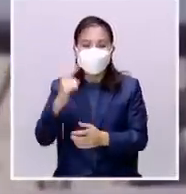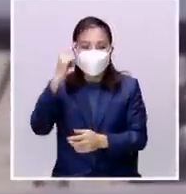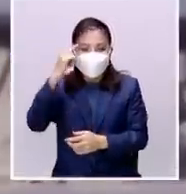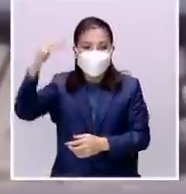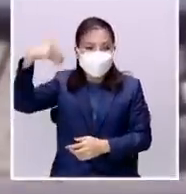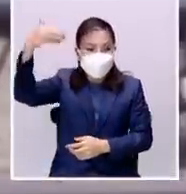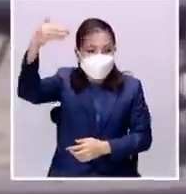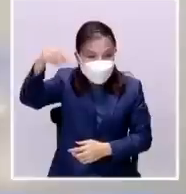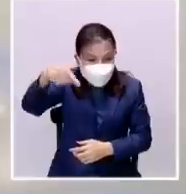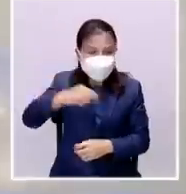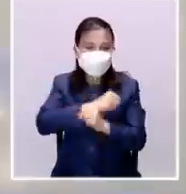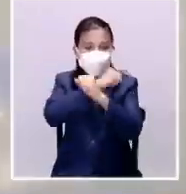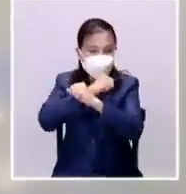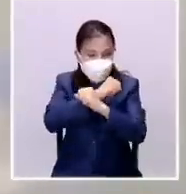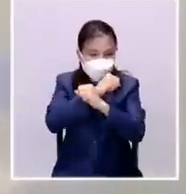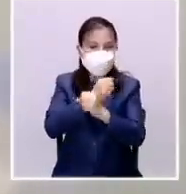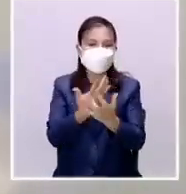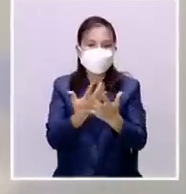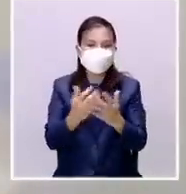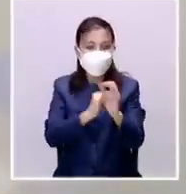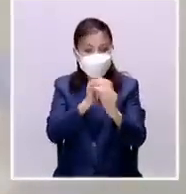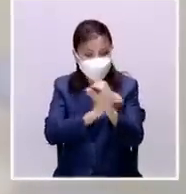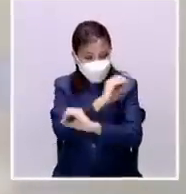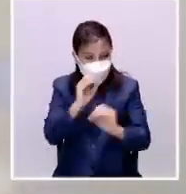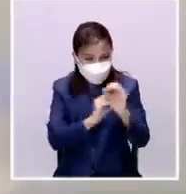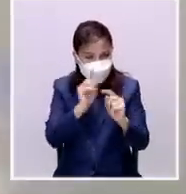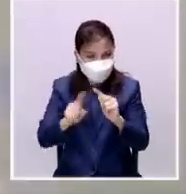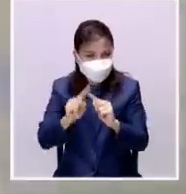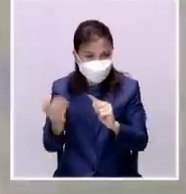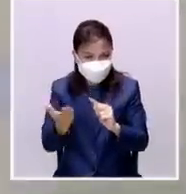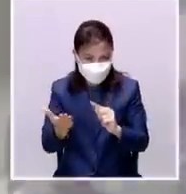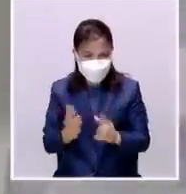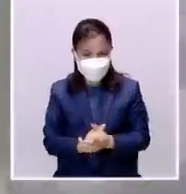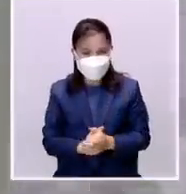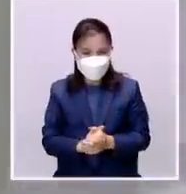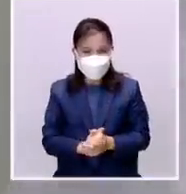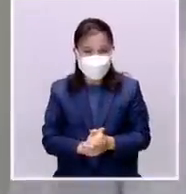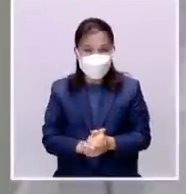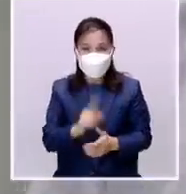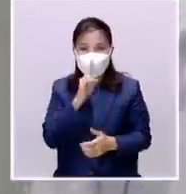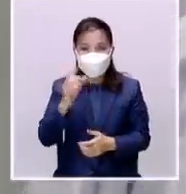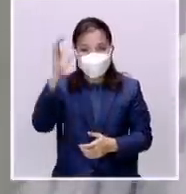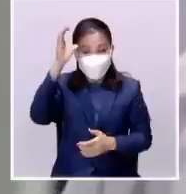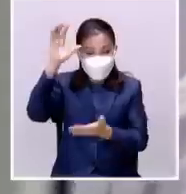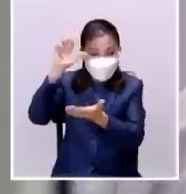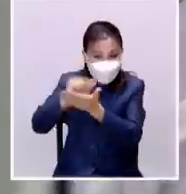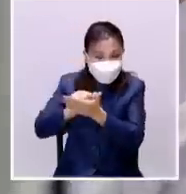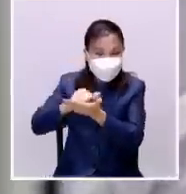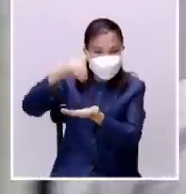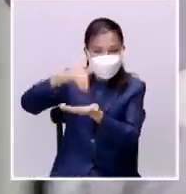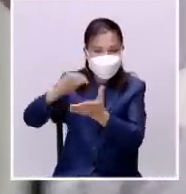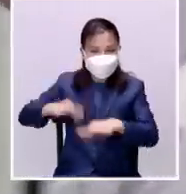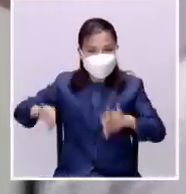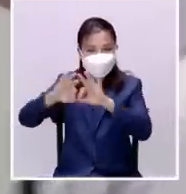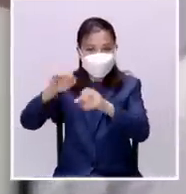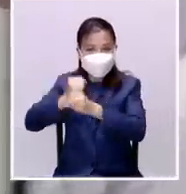และความปลอดภัยของวัคซีนด้วยซึ่งบริษัทผลิตวัคซีนยักษ์ใหญ่ก็ยืนยันนะคะว่าสิทธิบัตรเนี่ยมันไม่ใช่อุปสรรคหลักในการเพิ่มกำลัง